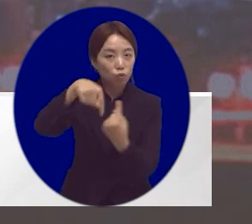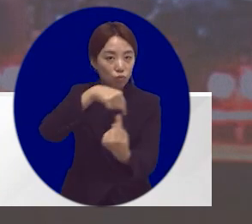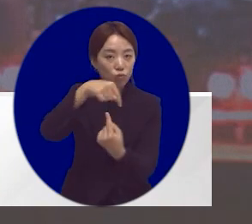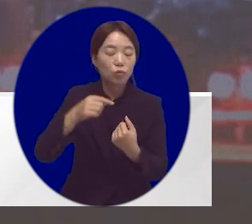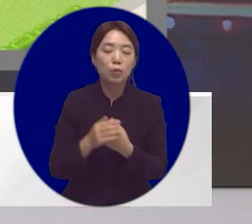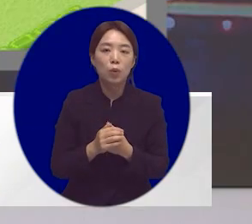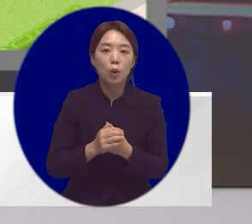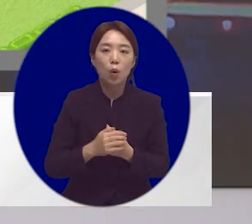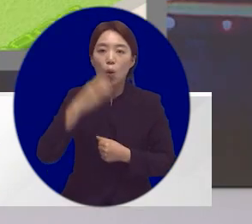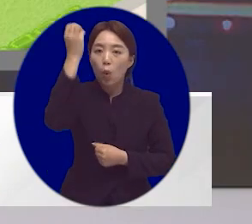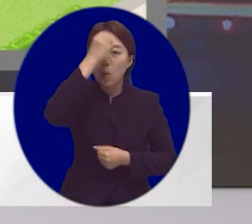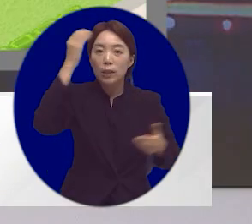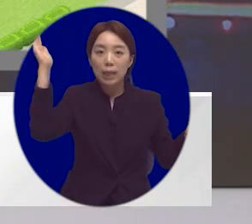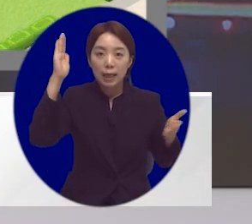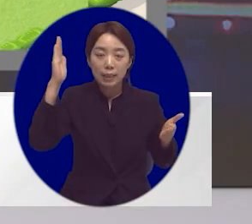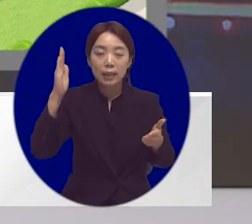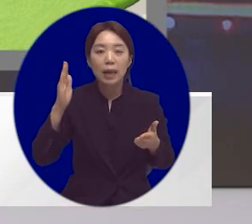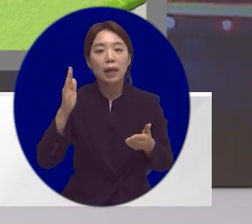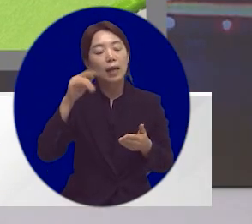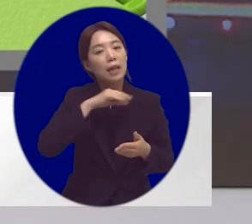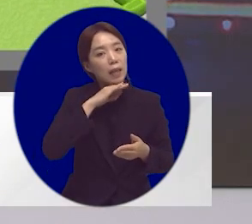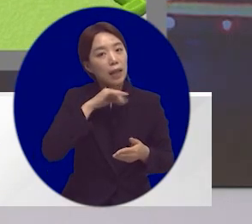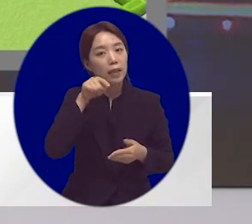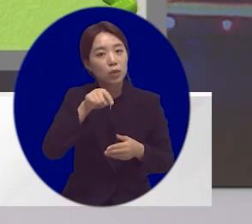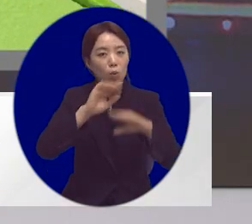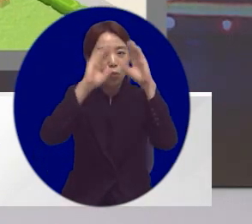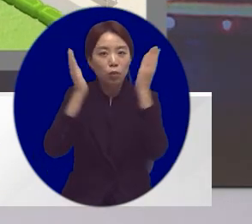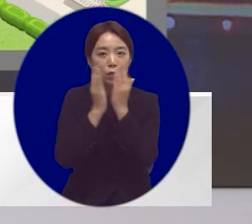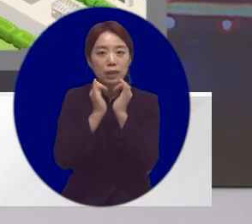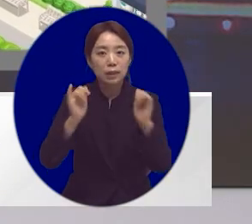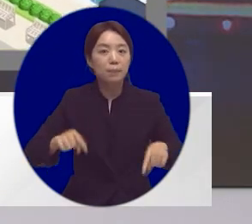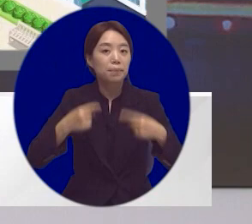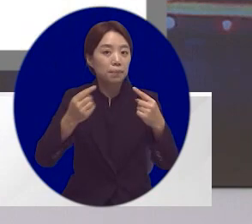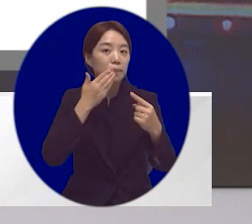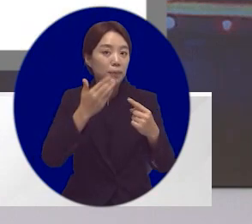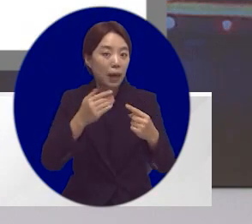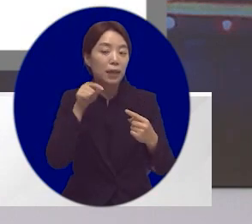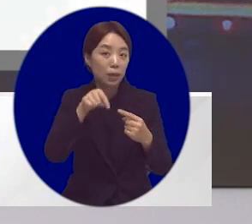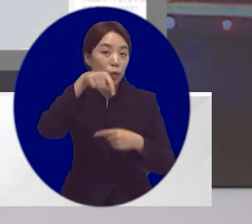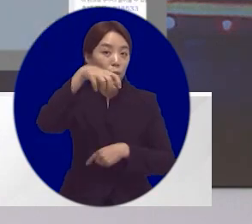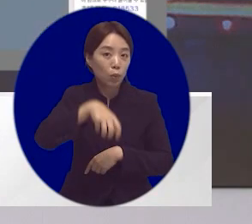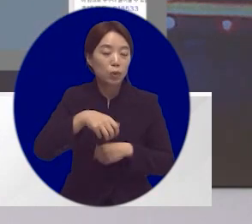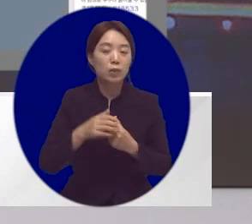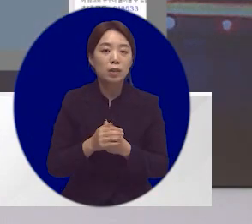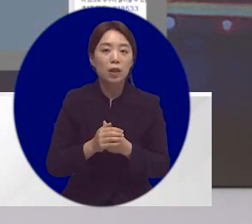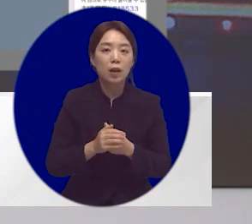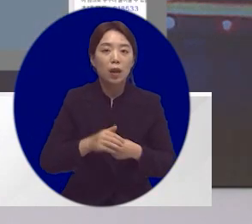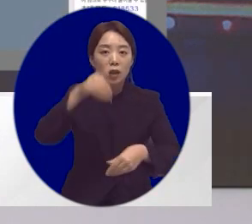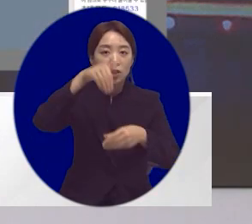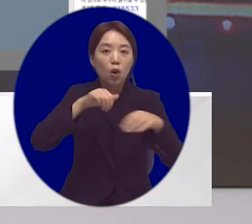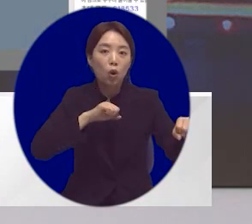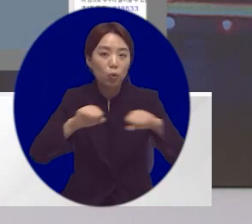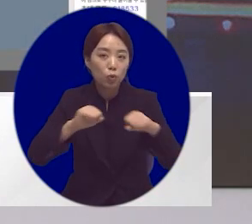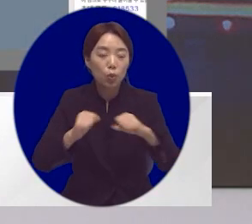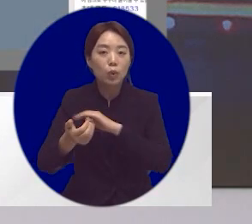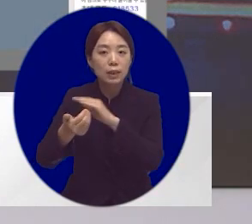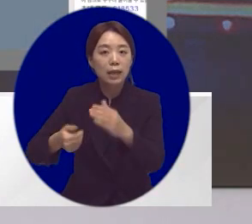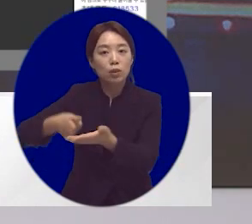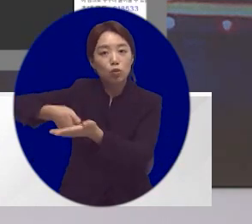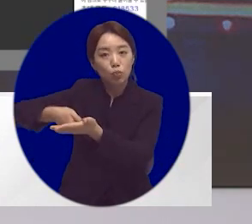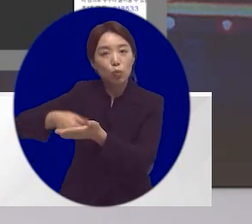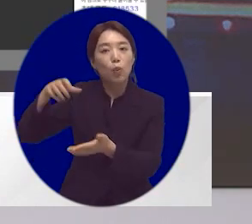운영합니다. 고등학생 연령의 모든 청소년을 대상으로 하는 메타버스 선거체험관은 선거운동,